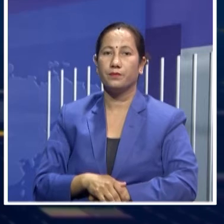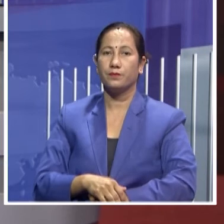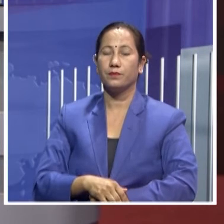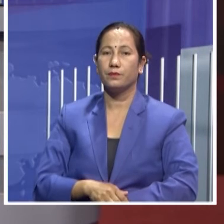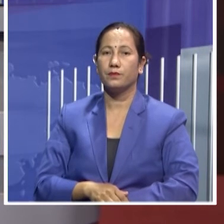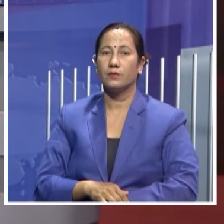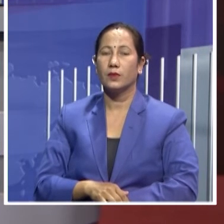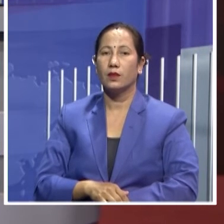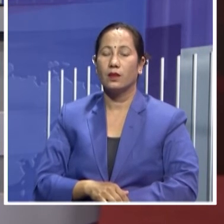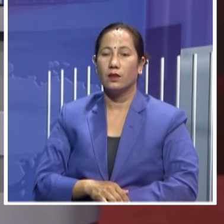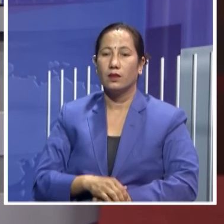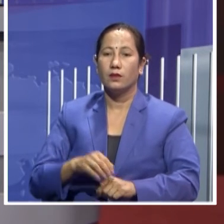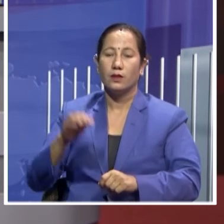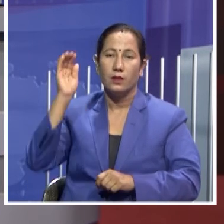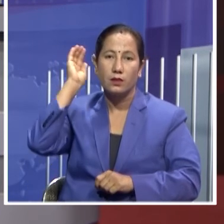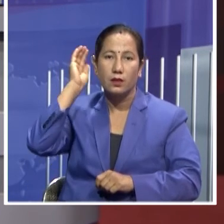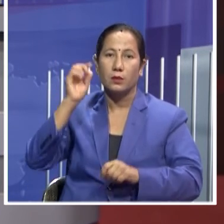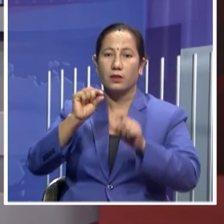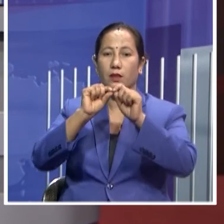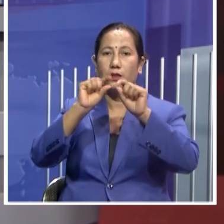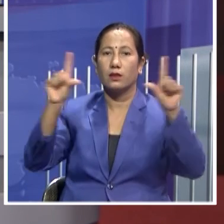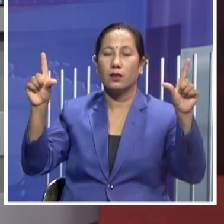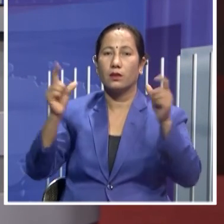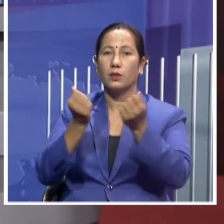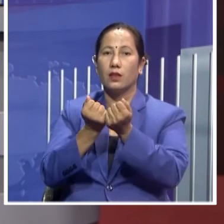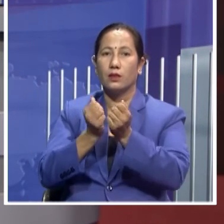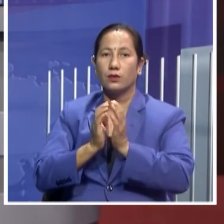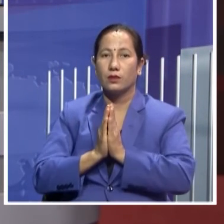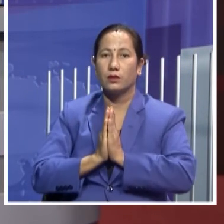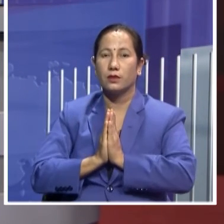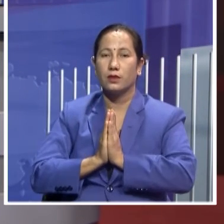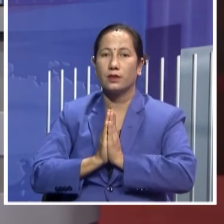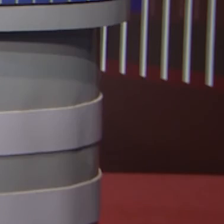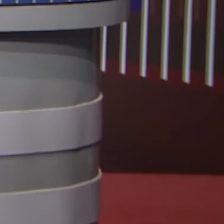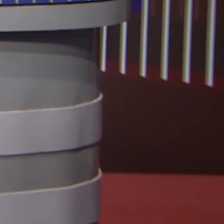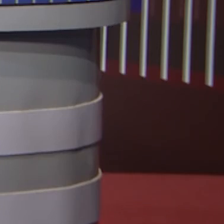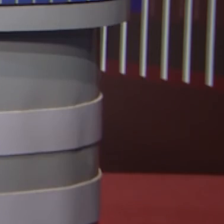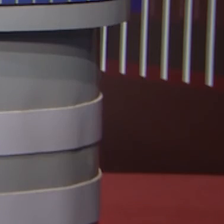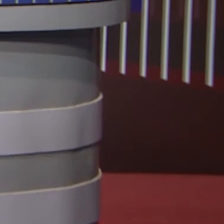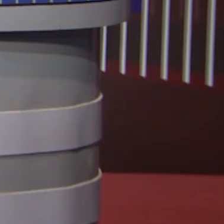हवस् त अहिलेलाई समाचारको सिलसिला यति नै। बिदा दिनुहोस्। नमस्कार।